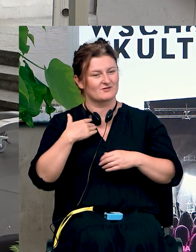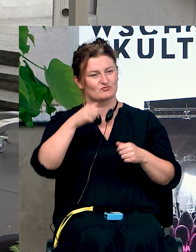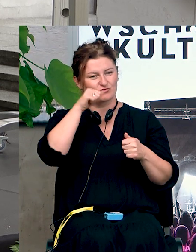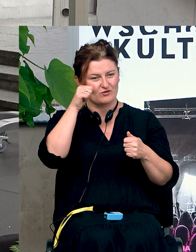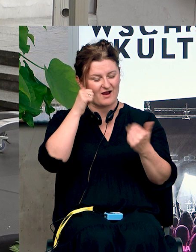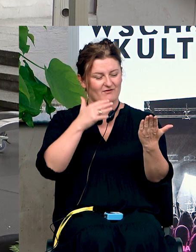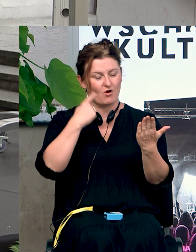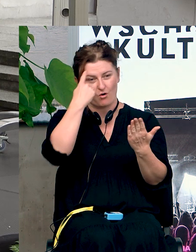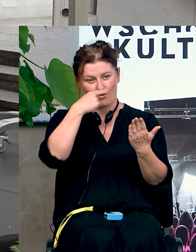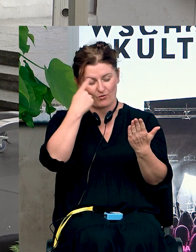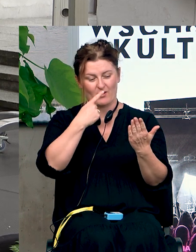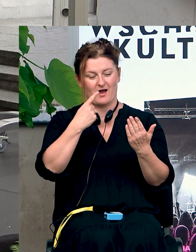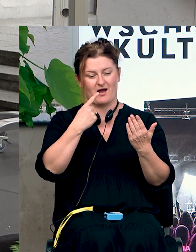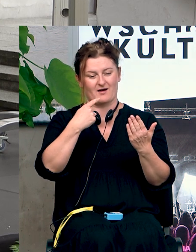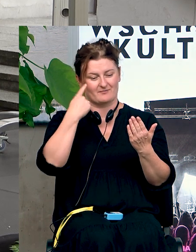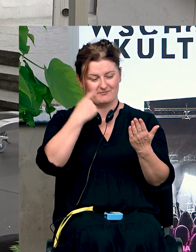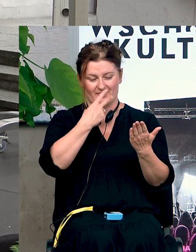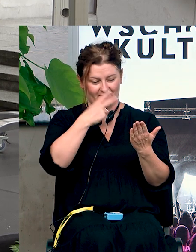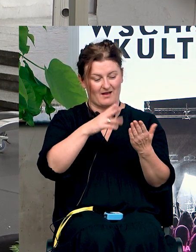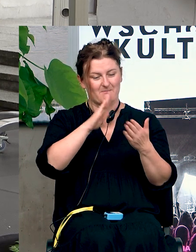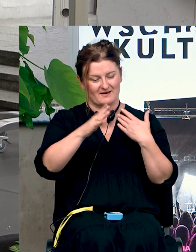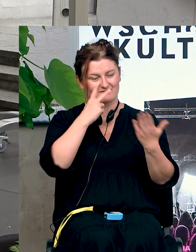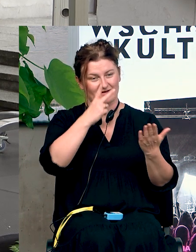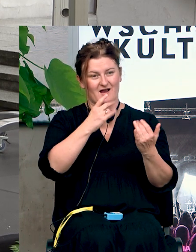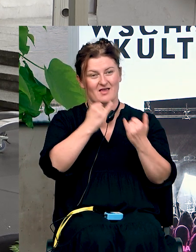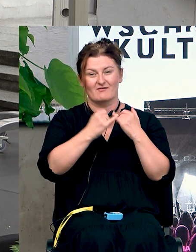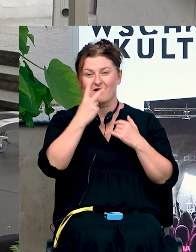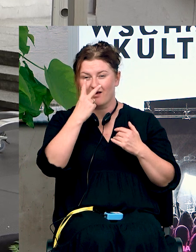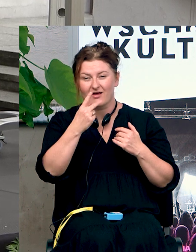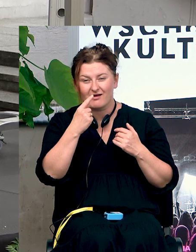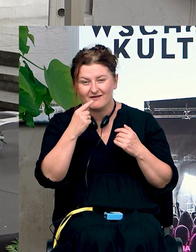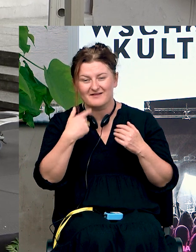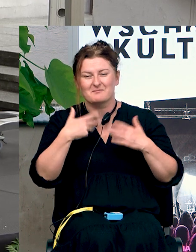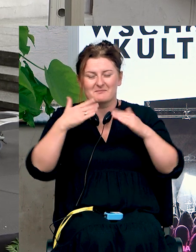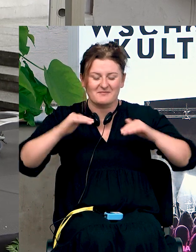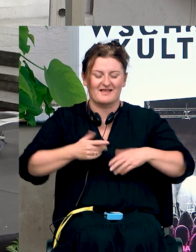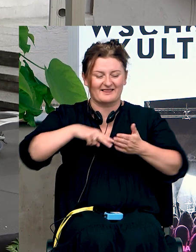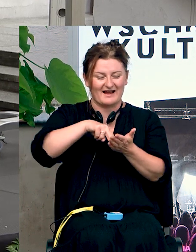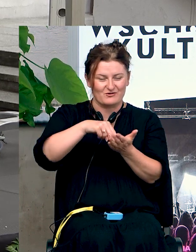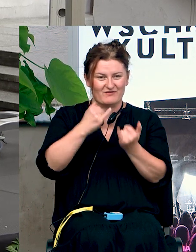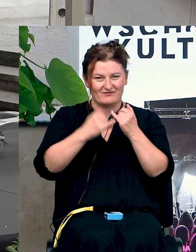ściągawkę, której nie widzę w okularach, a na dodatek, jak nie będę Państwa widział wyraźnie, to się będę mniej stresował.